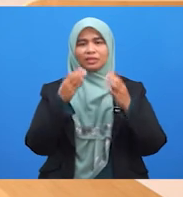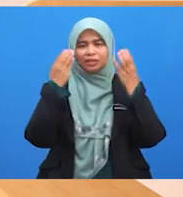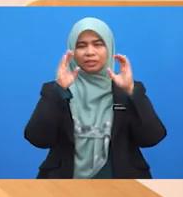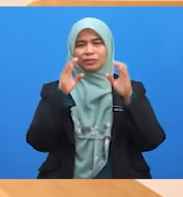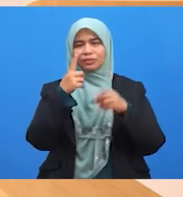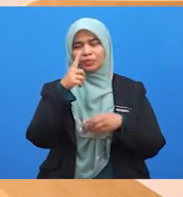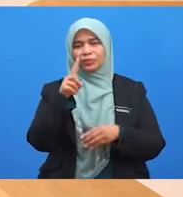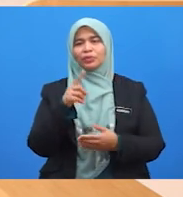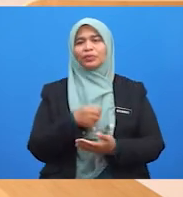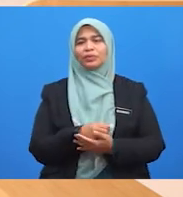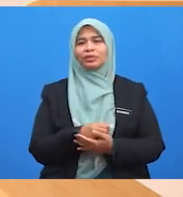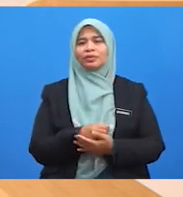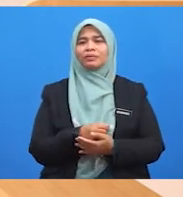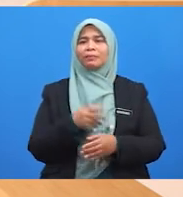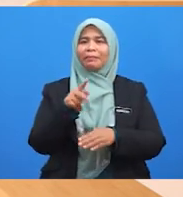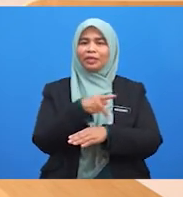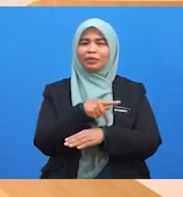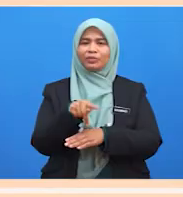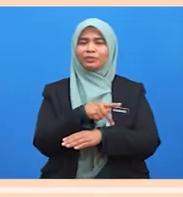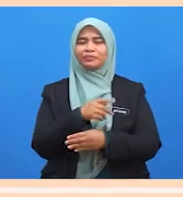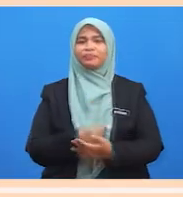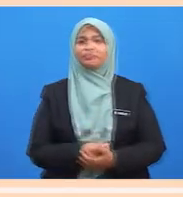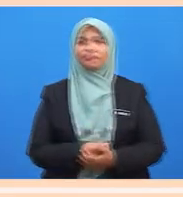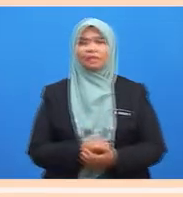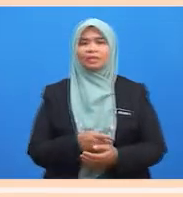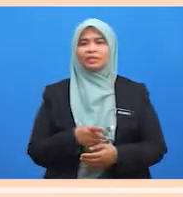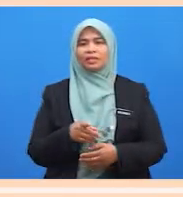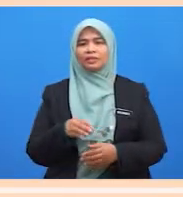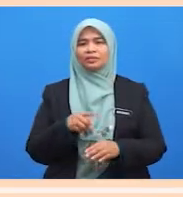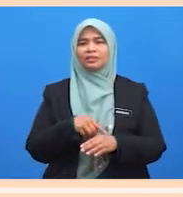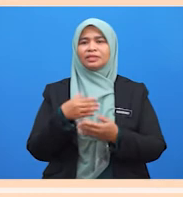untuk meninggalkan murid-murid dengan serangkap pantun.